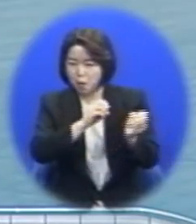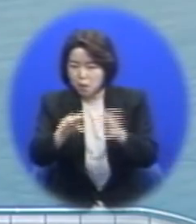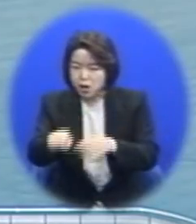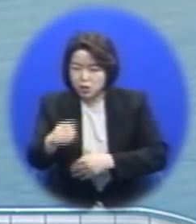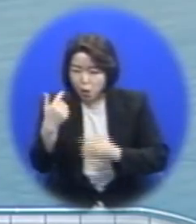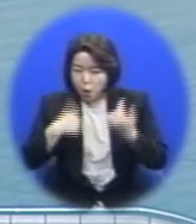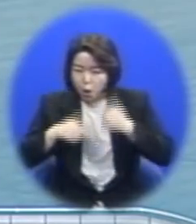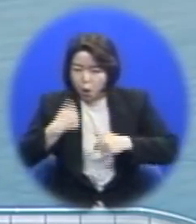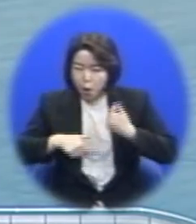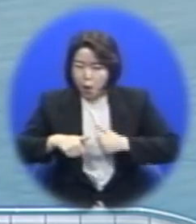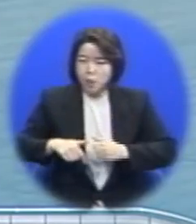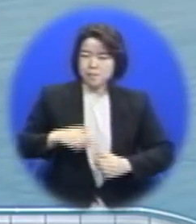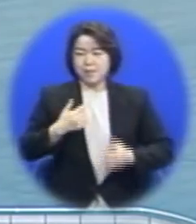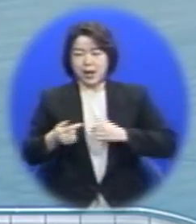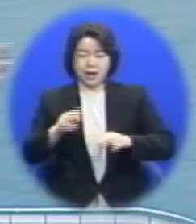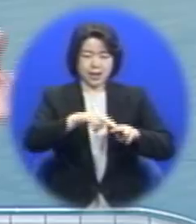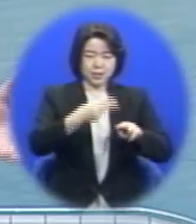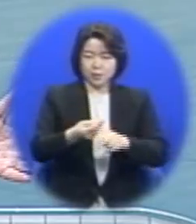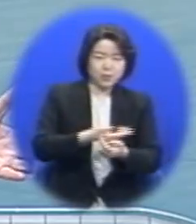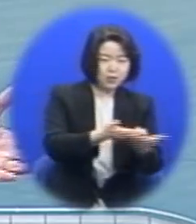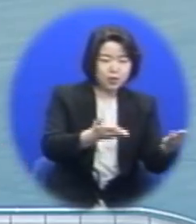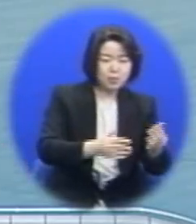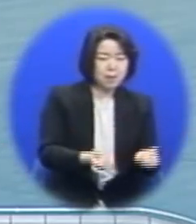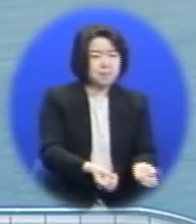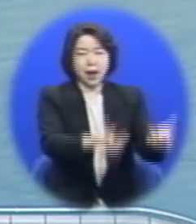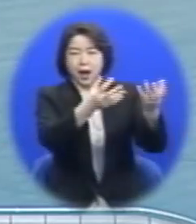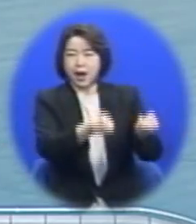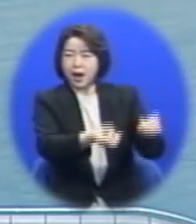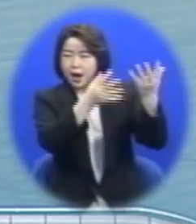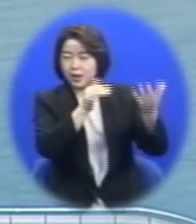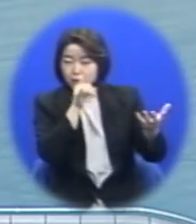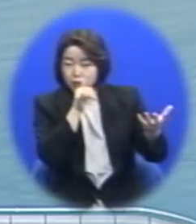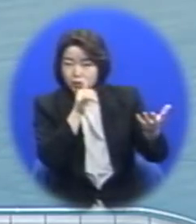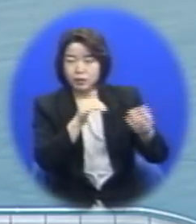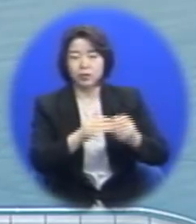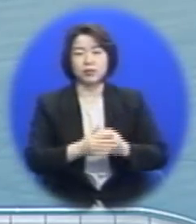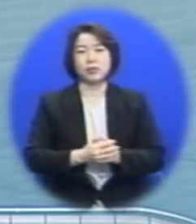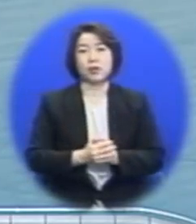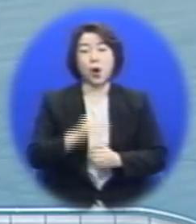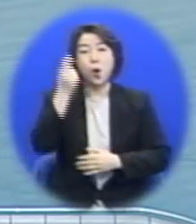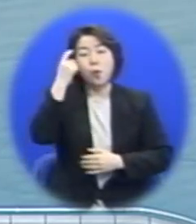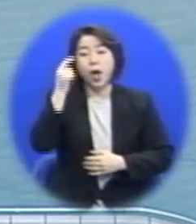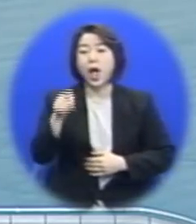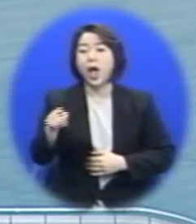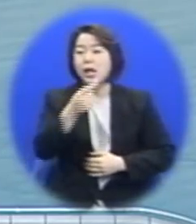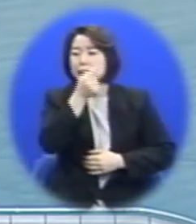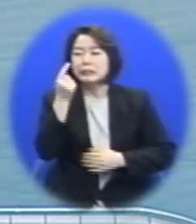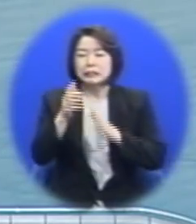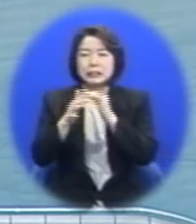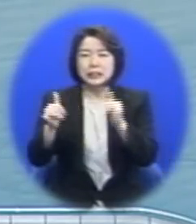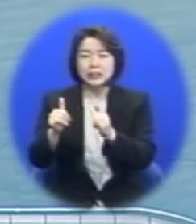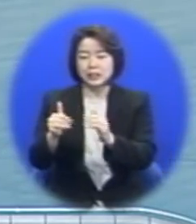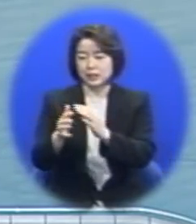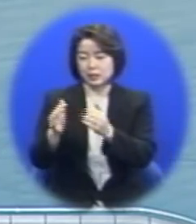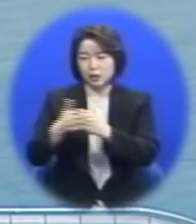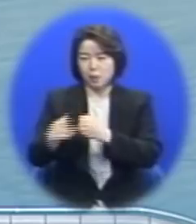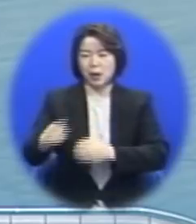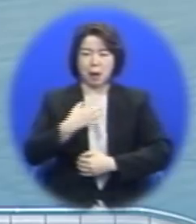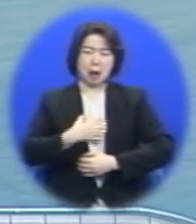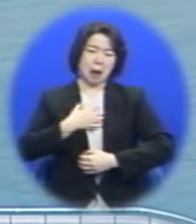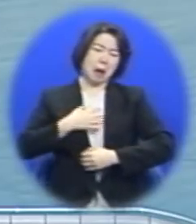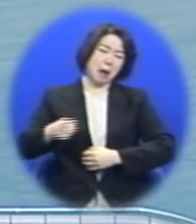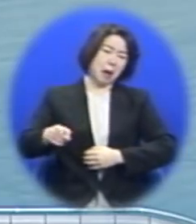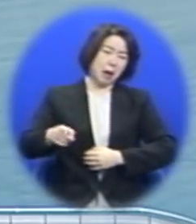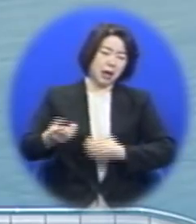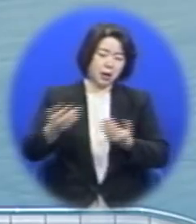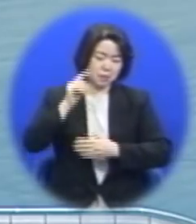기뻐하면서 선물을 주고받으면서 파티를 엽니다. 왜? 증인들 때문에 그동안 너무 괴로움을 당했기